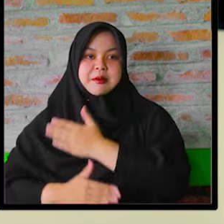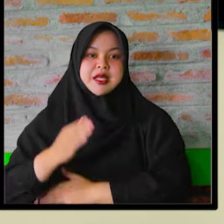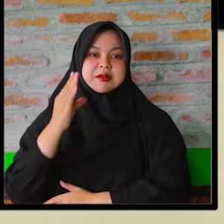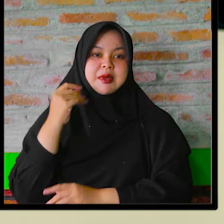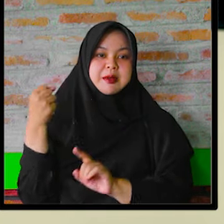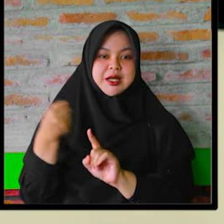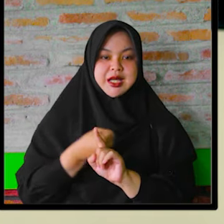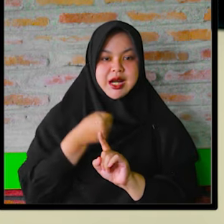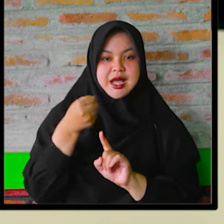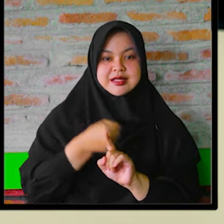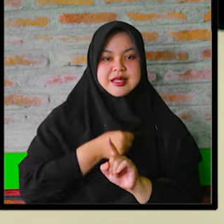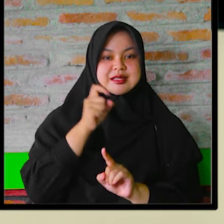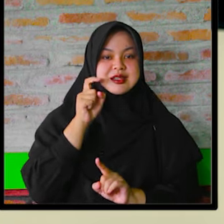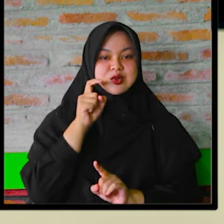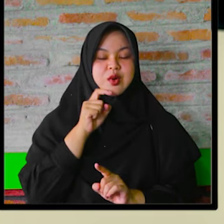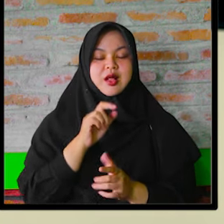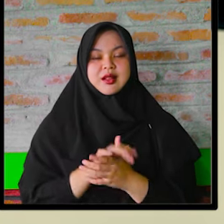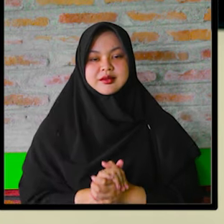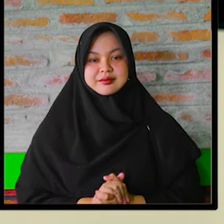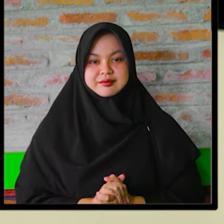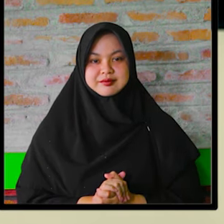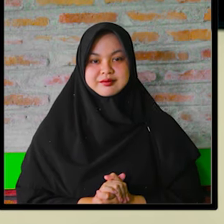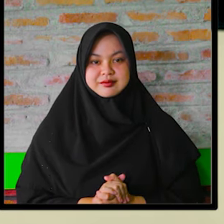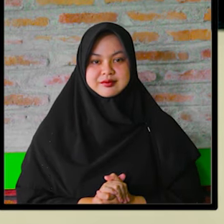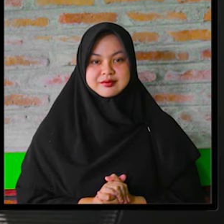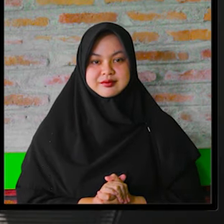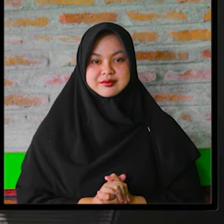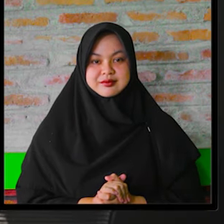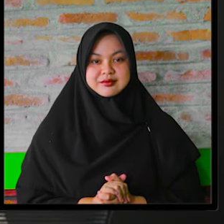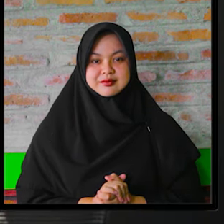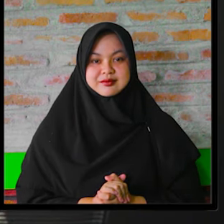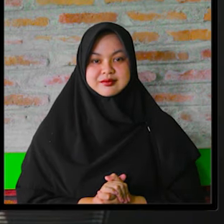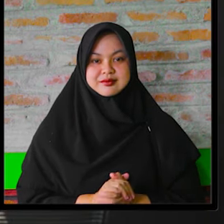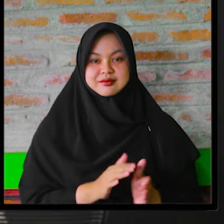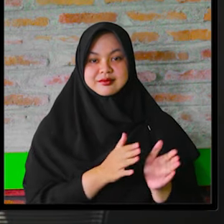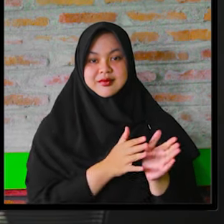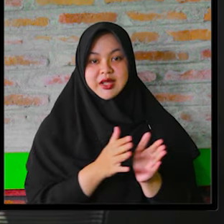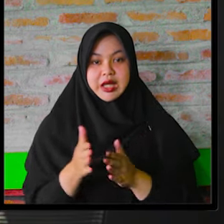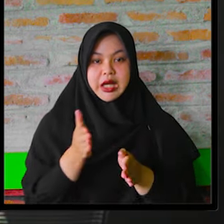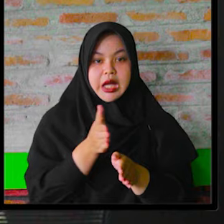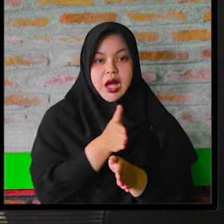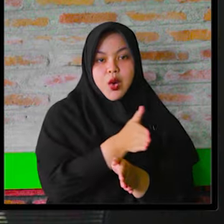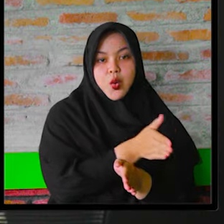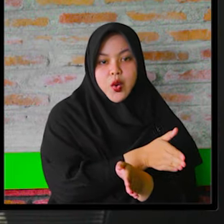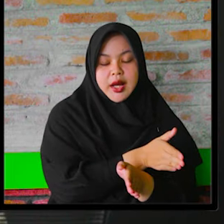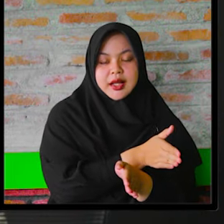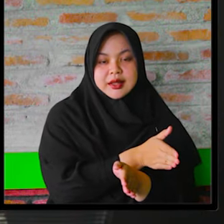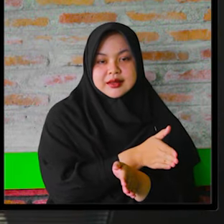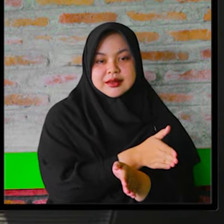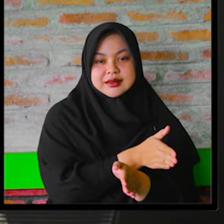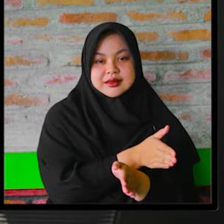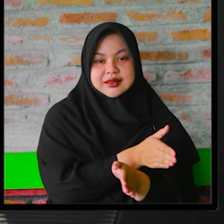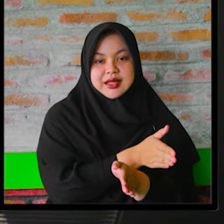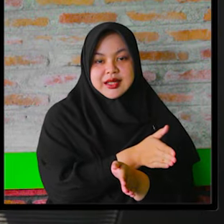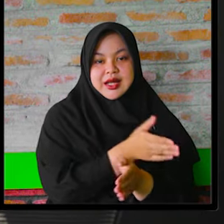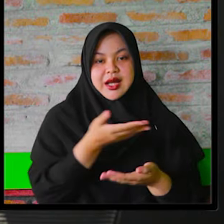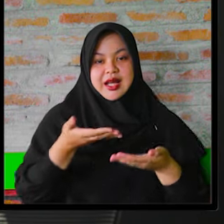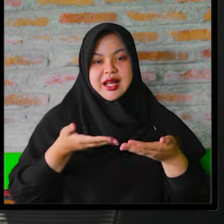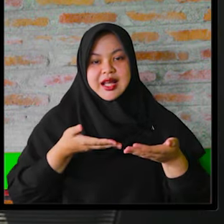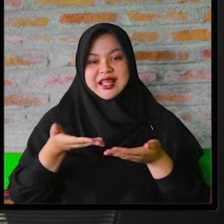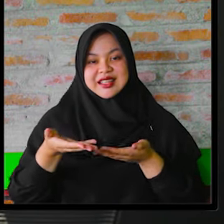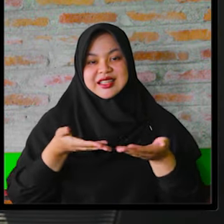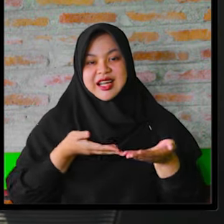seksual gitu Nah itu seperti itu Nah ee dari yang awalnya ini kan untuk apa layanan